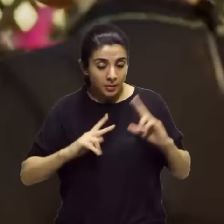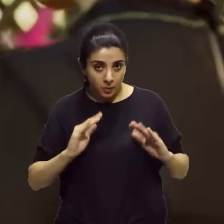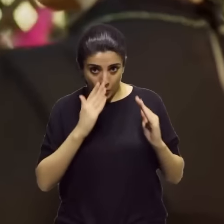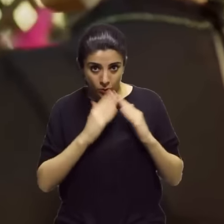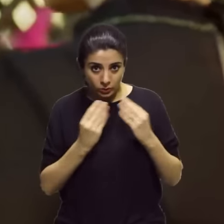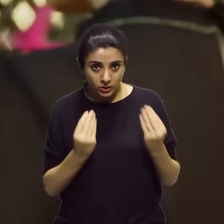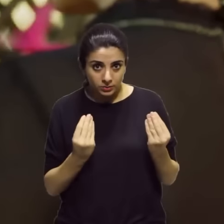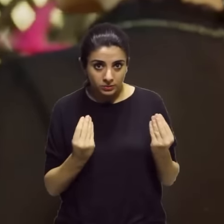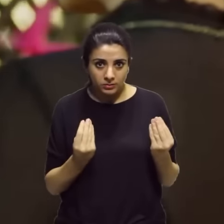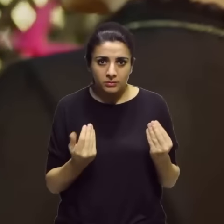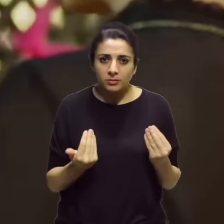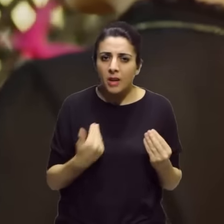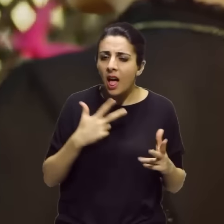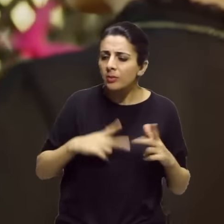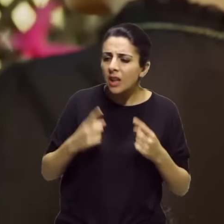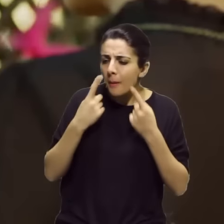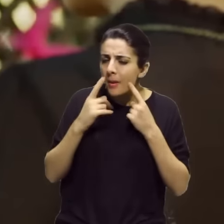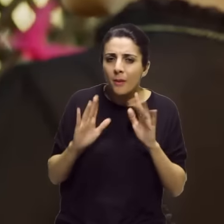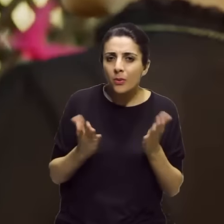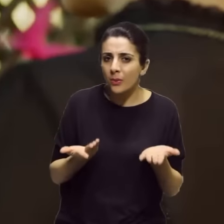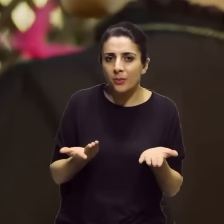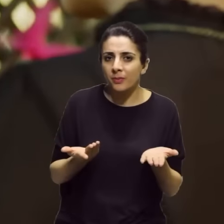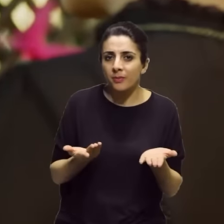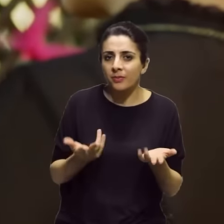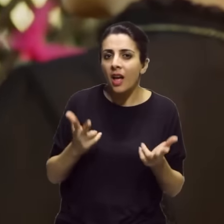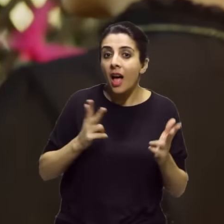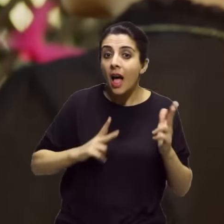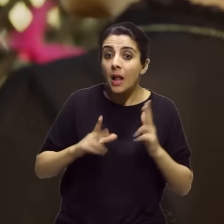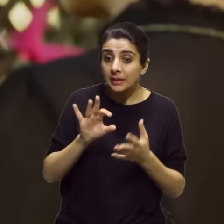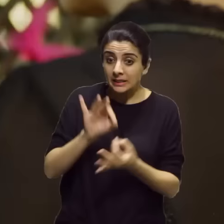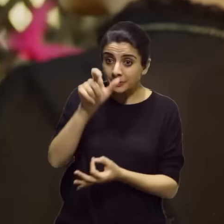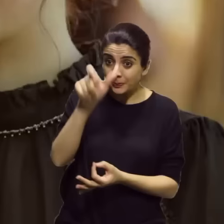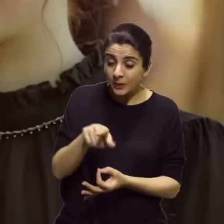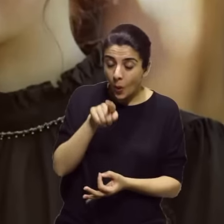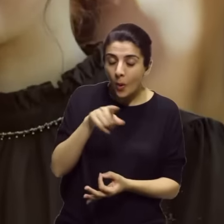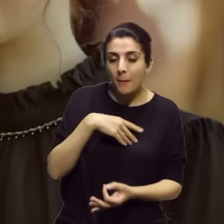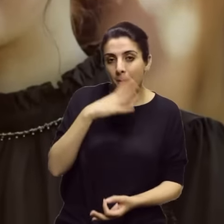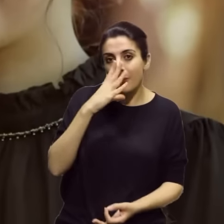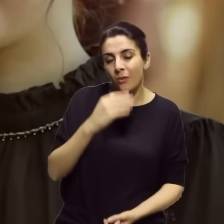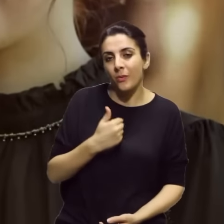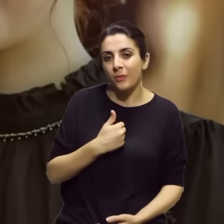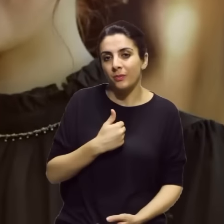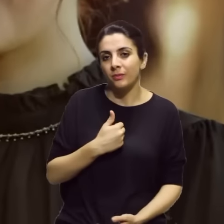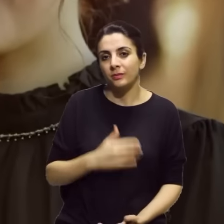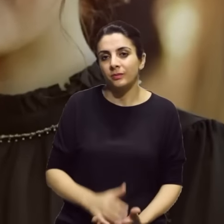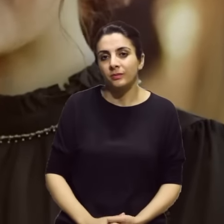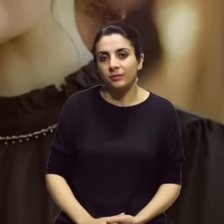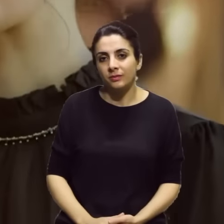olmuş mu? Ben elbiseye bakmıyorum ki. Elbiseyi taşıyana hayranım. Ömer gözlerinin içine aşkla